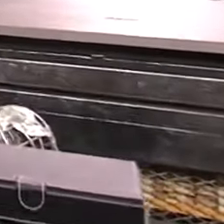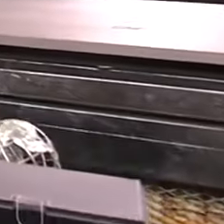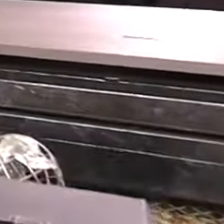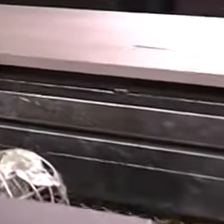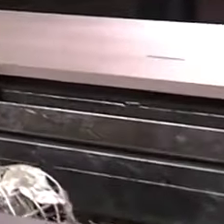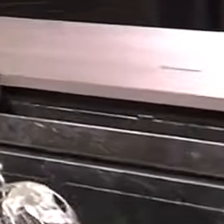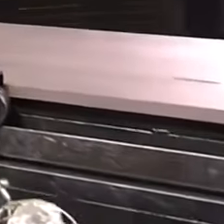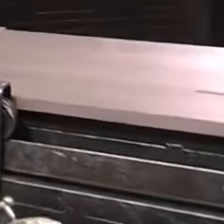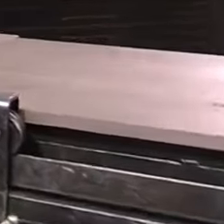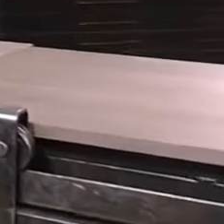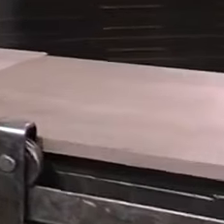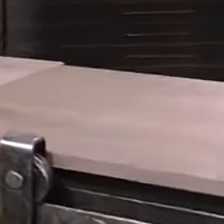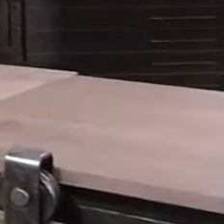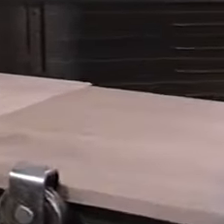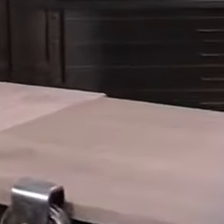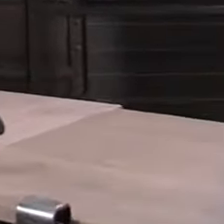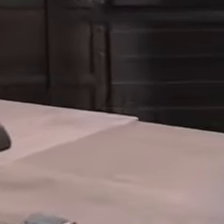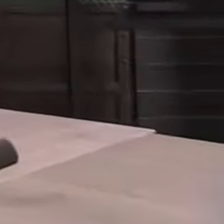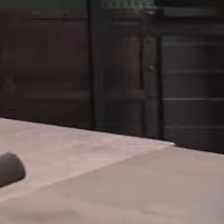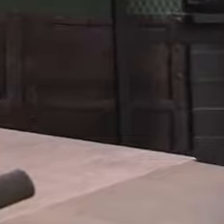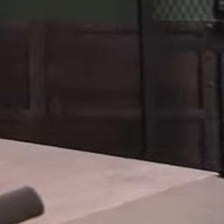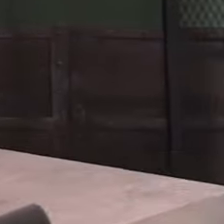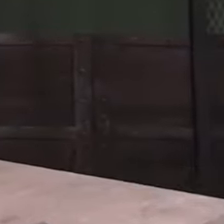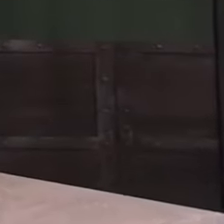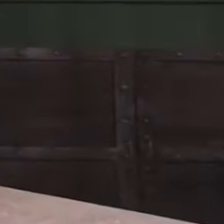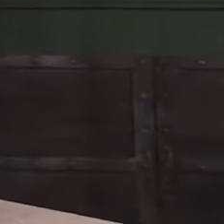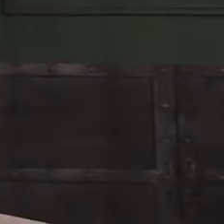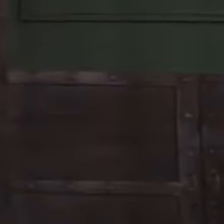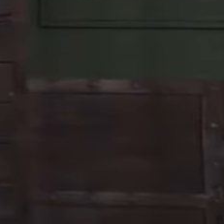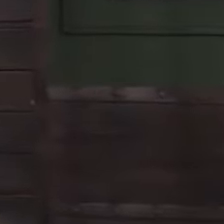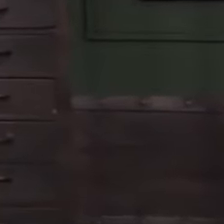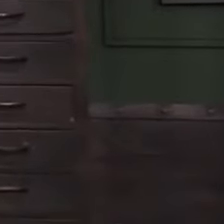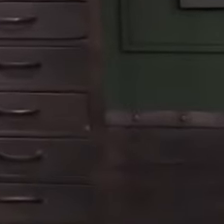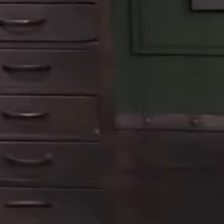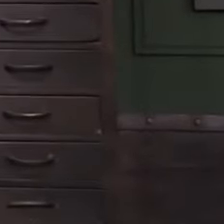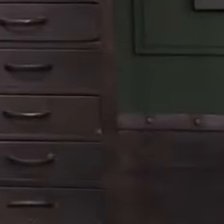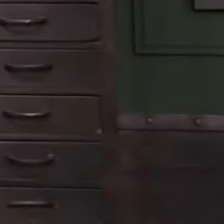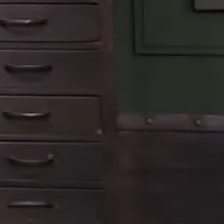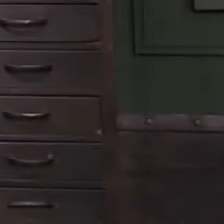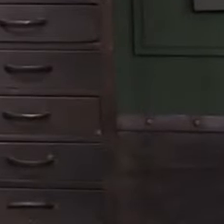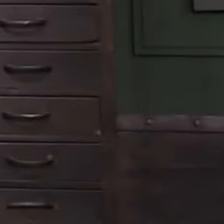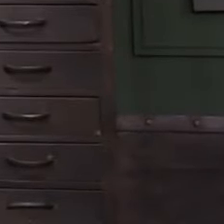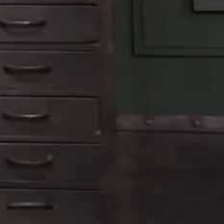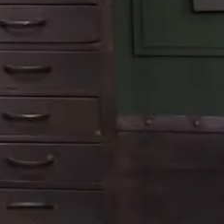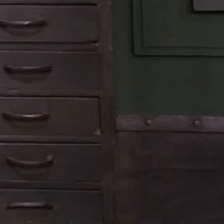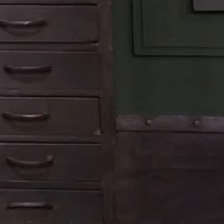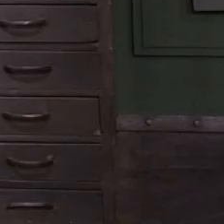싶으십니까? 그렇다면 사반 채널을 구독해주세요. 지금까지 이자연 기자였습니다.